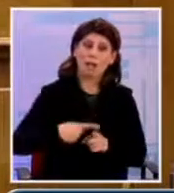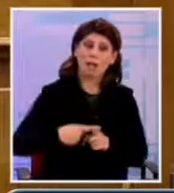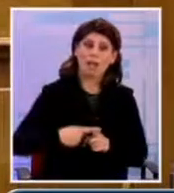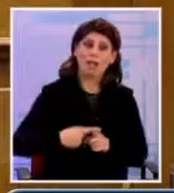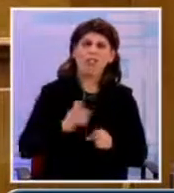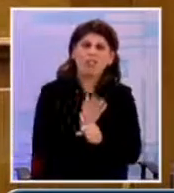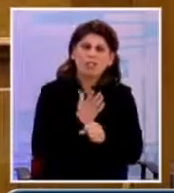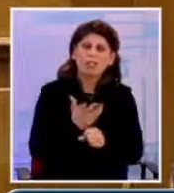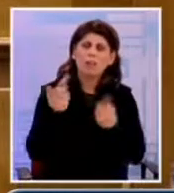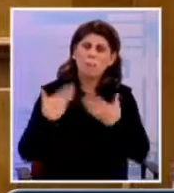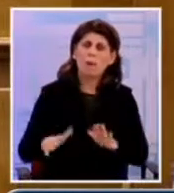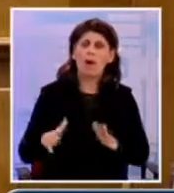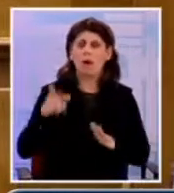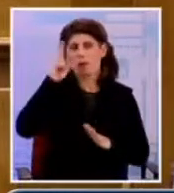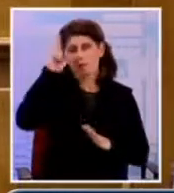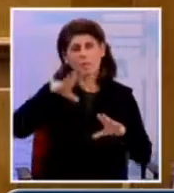επέφερε η γερμανική κατοχή.